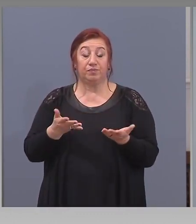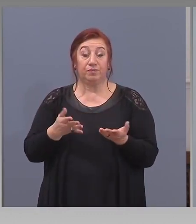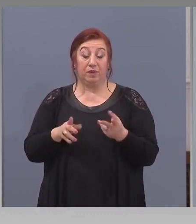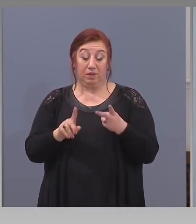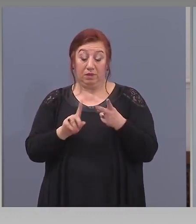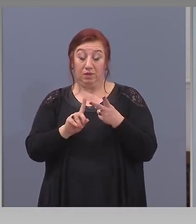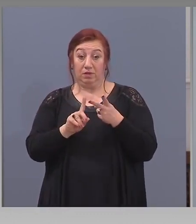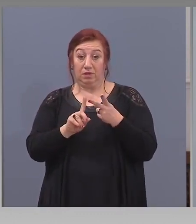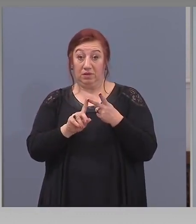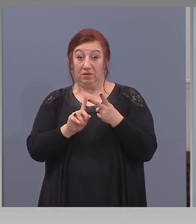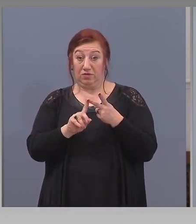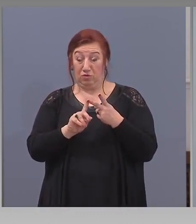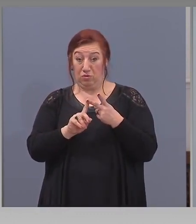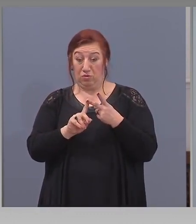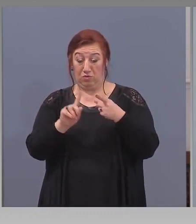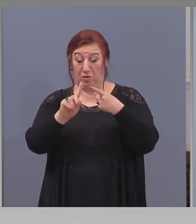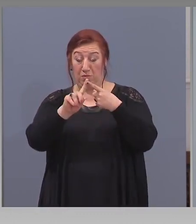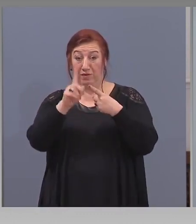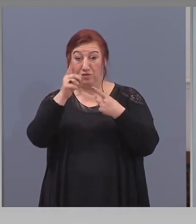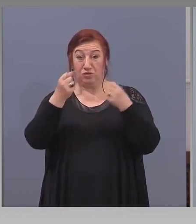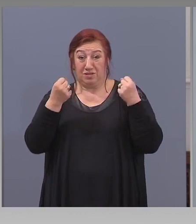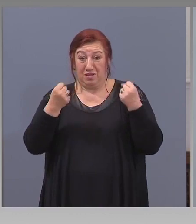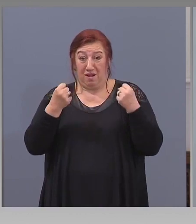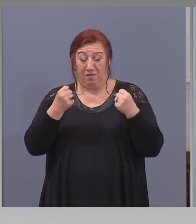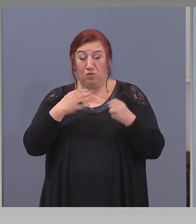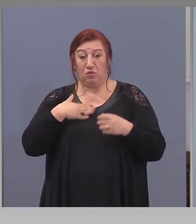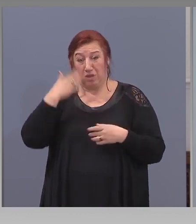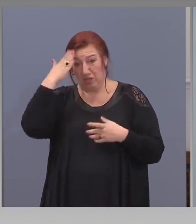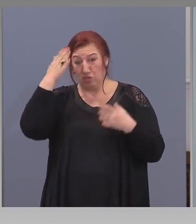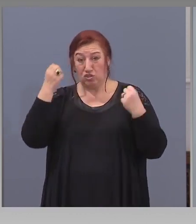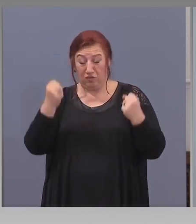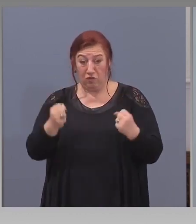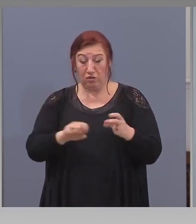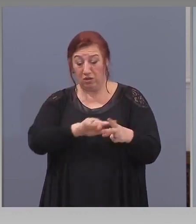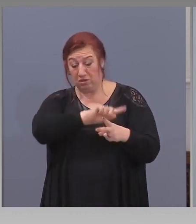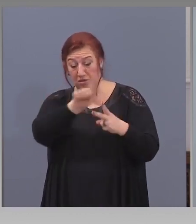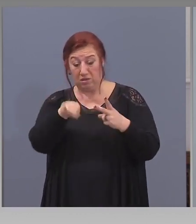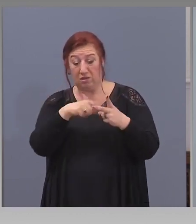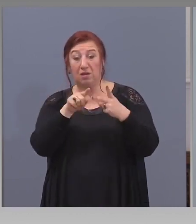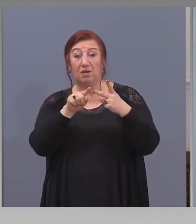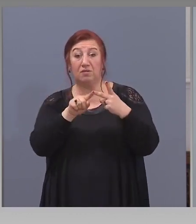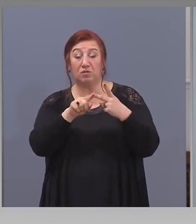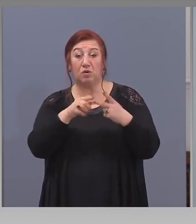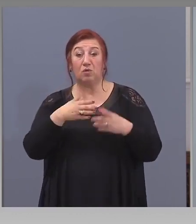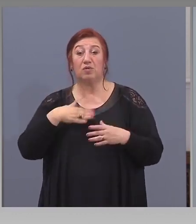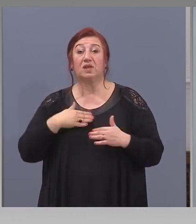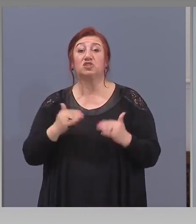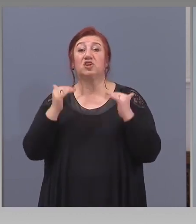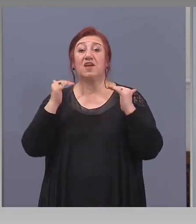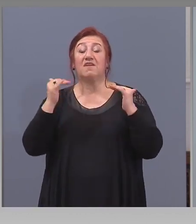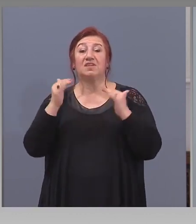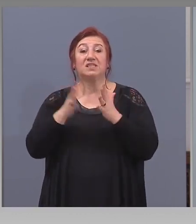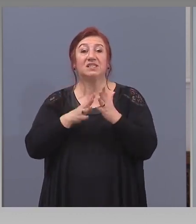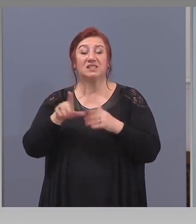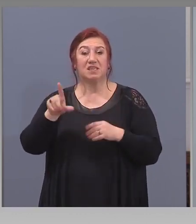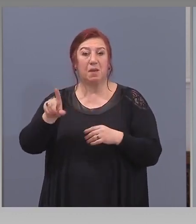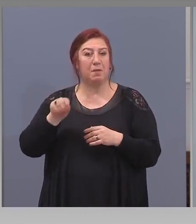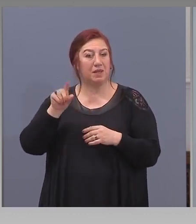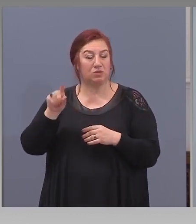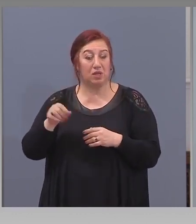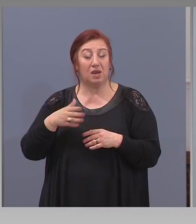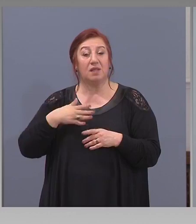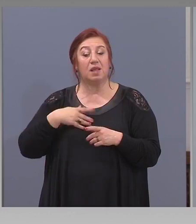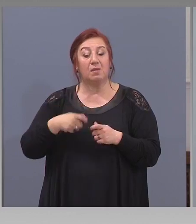Второто, след здравето, за което ние се грижим и живота, е нашите пенсионери да имат за дълго